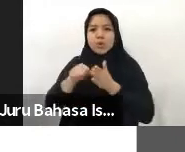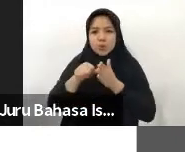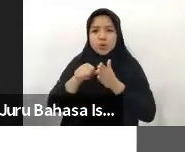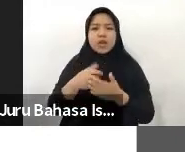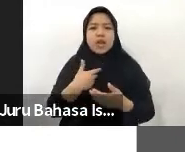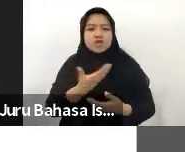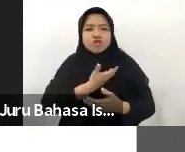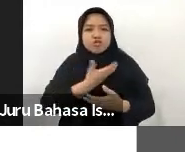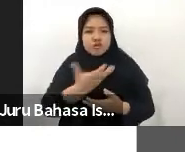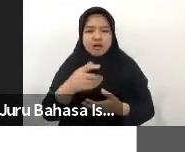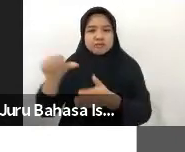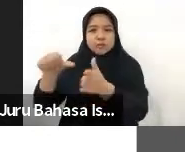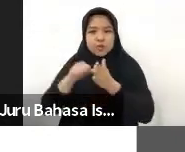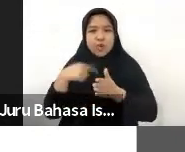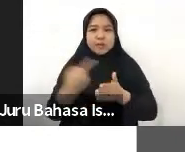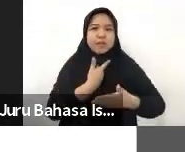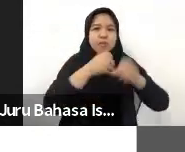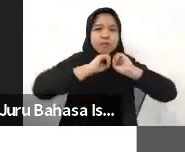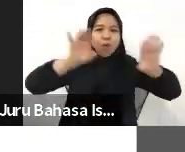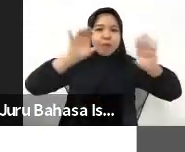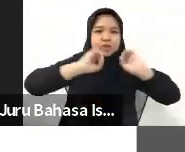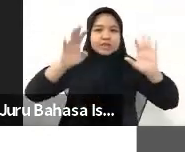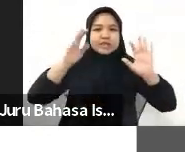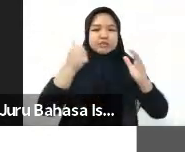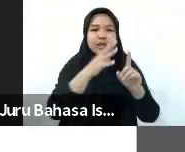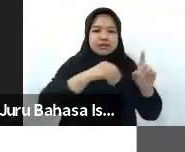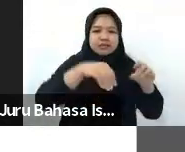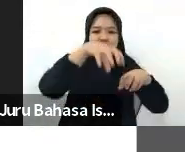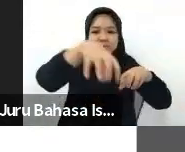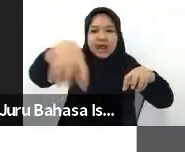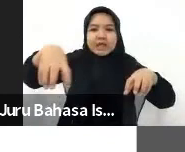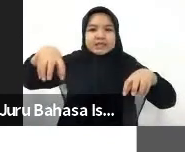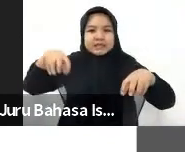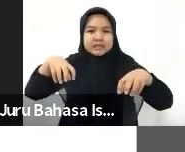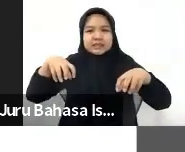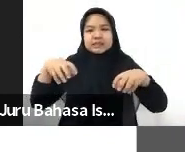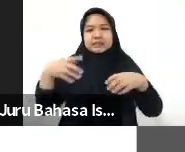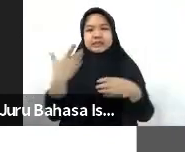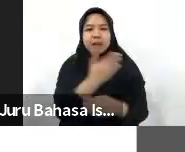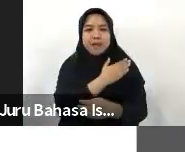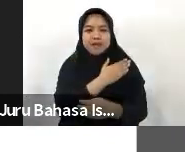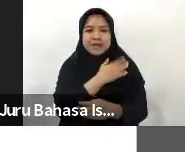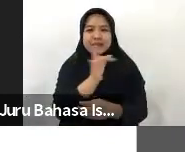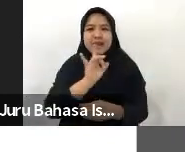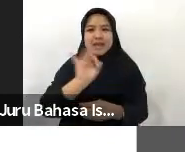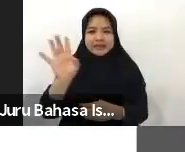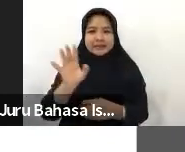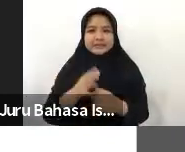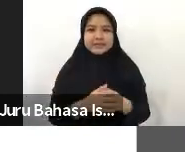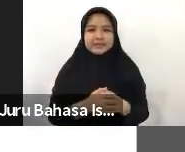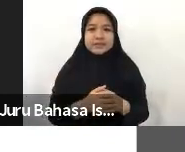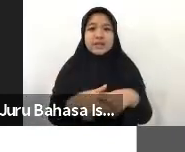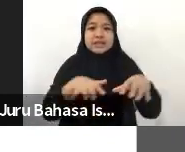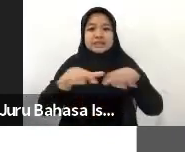kami akan promosikan ini untuk bisa direplikasi ke kabupaten-kabupaten lain. Ini strategi kami